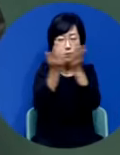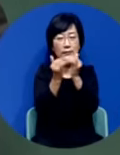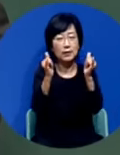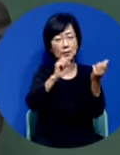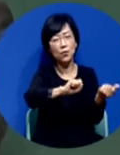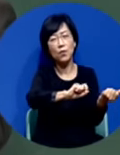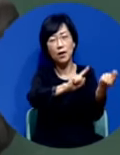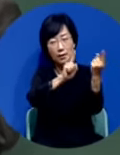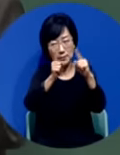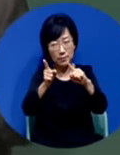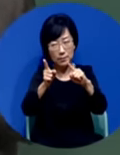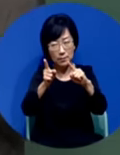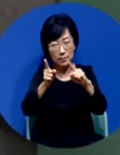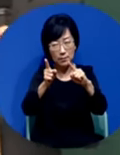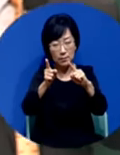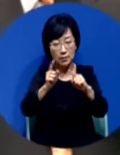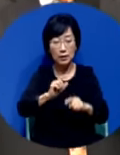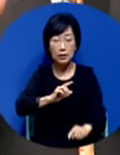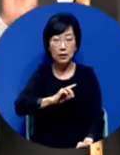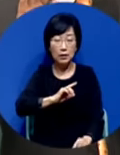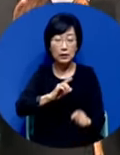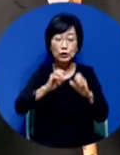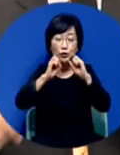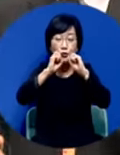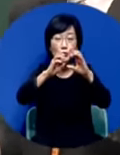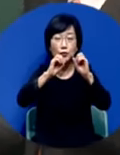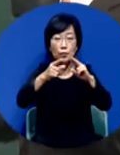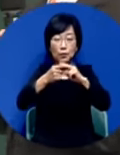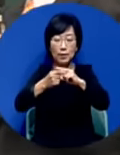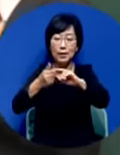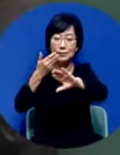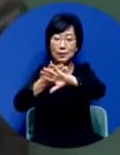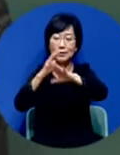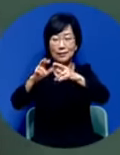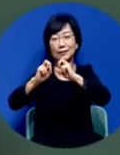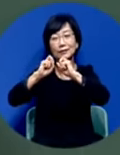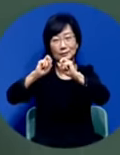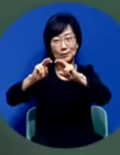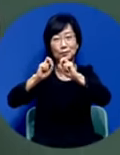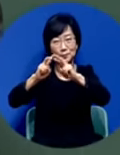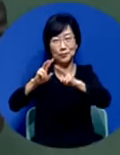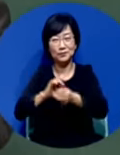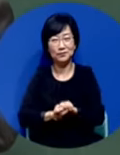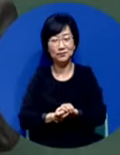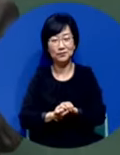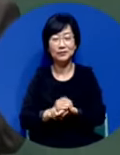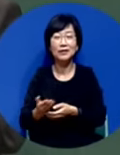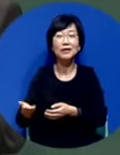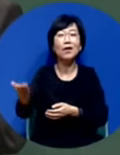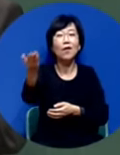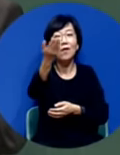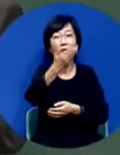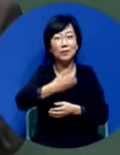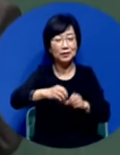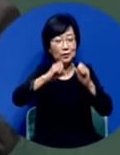전도 선교입니다. 这就是传道宣教。 자, 여기에 여러분이 지금 헌신 예배를 드리고 있는 겁니다.